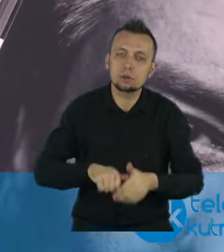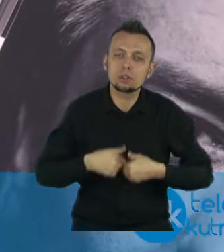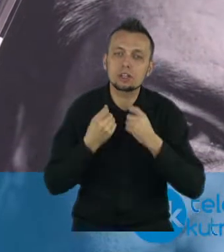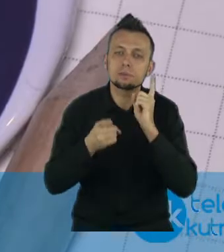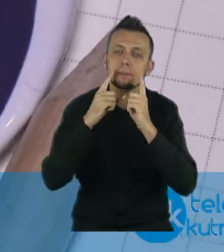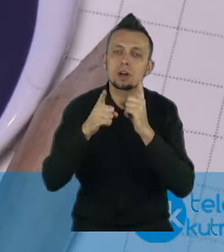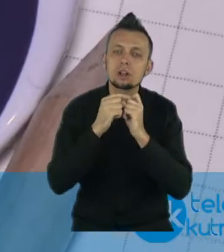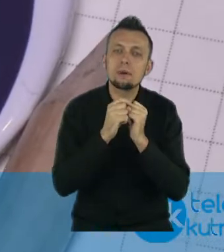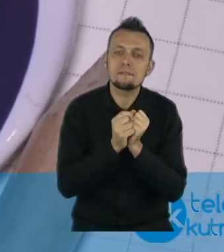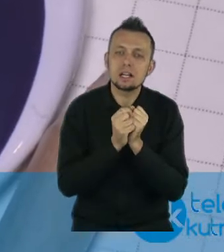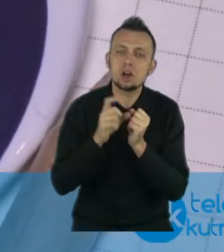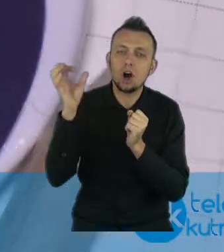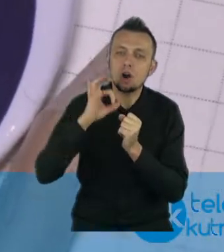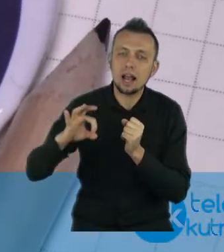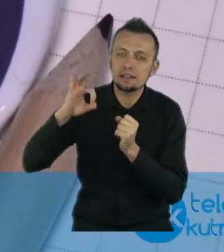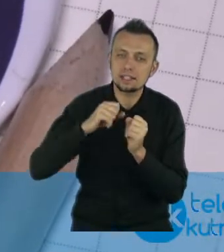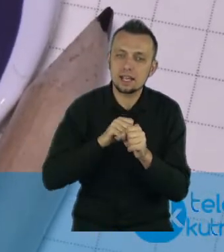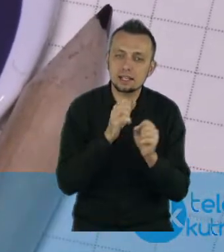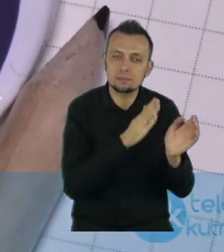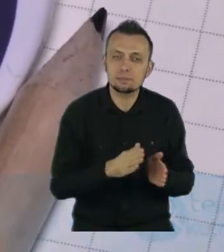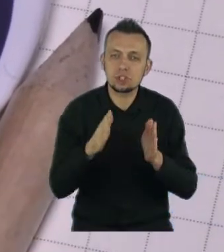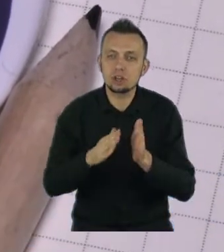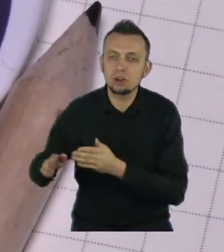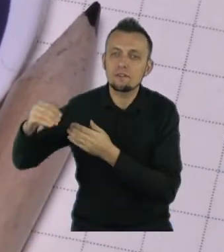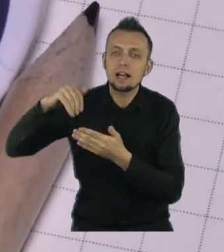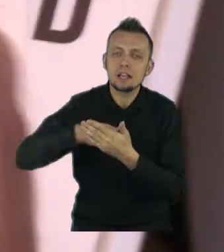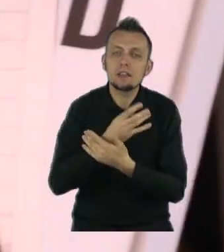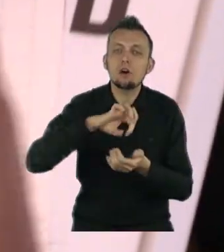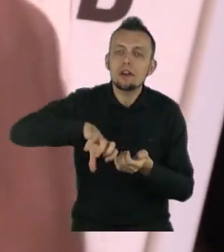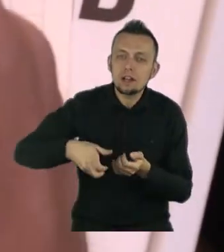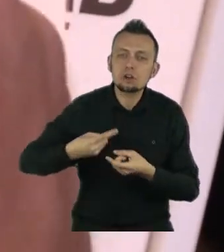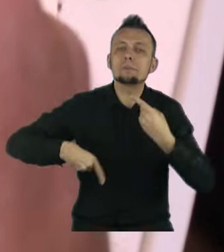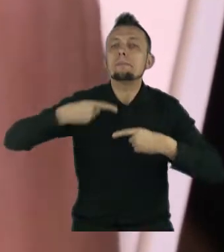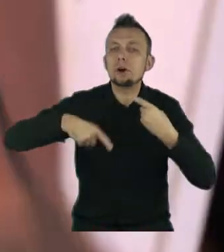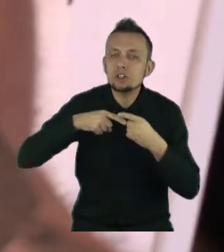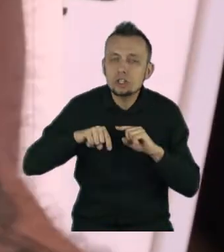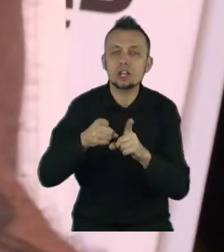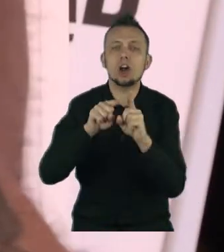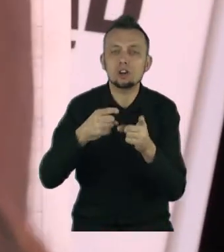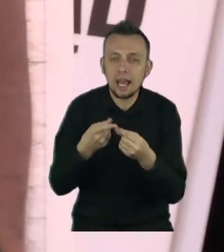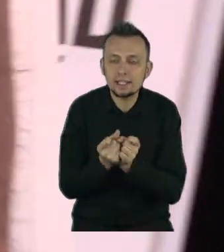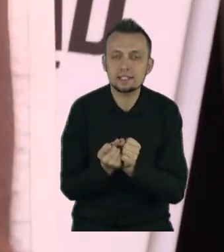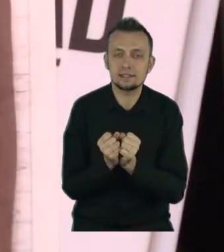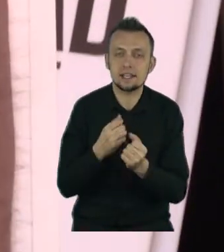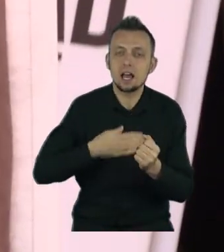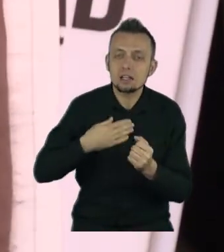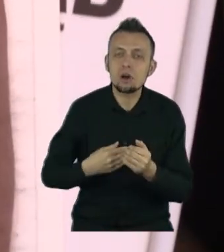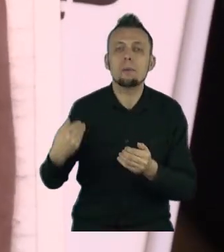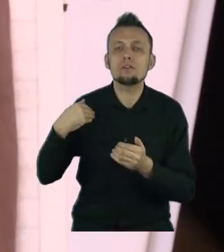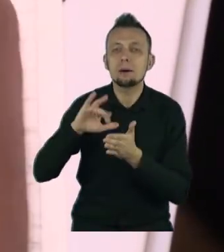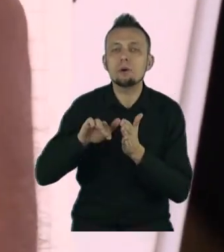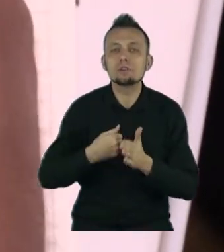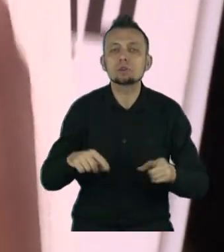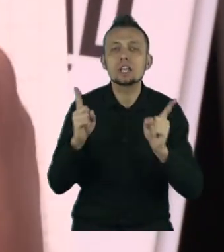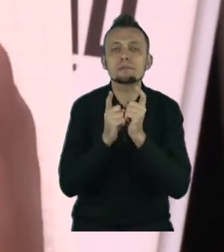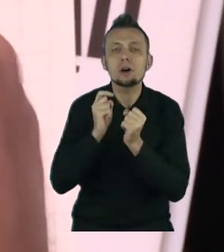do utworzenia partii politycznej odwiedza małe i średnie miasta Polski. W ostatnią sobotę dotarł do Kutna, gdzie spotkał się z mieszkańcami, aby